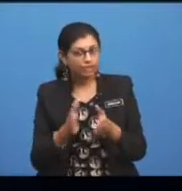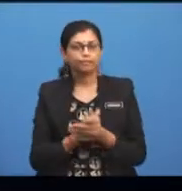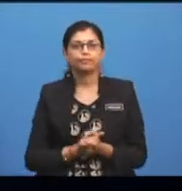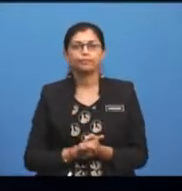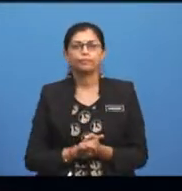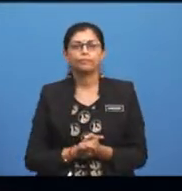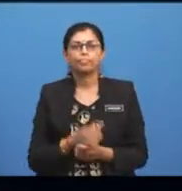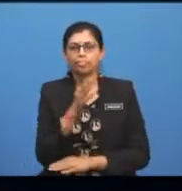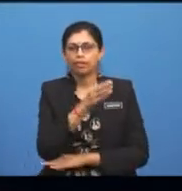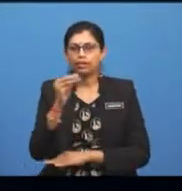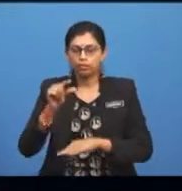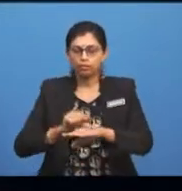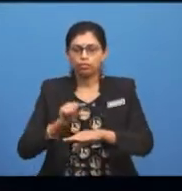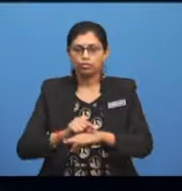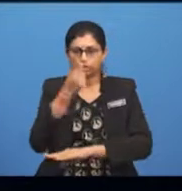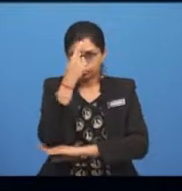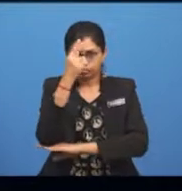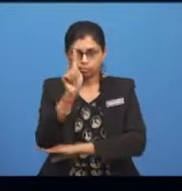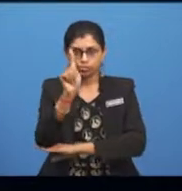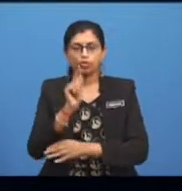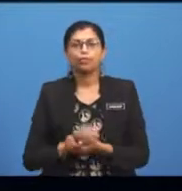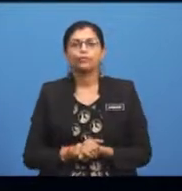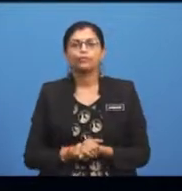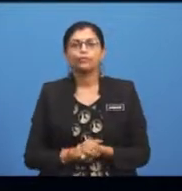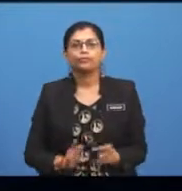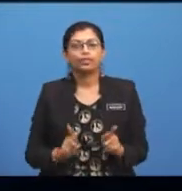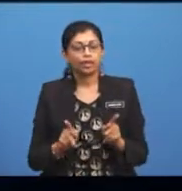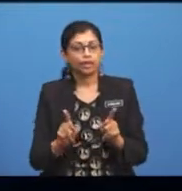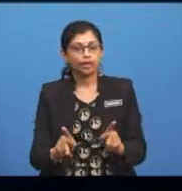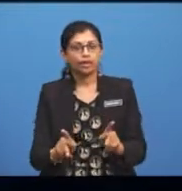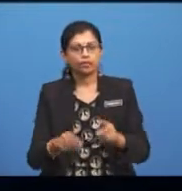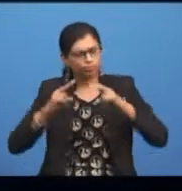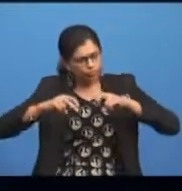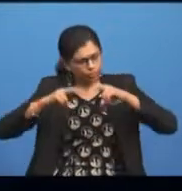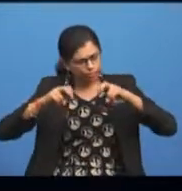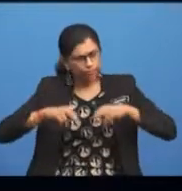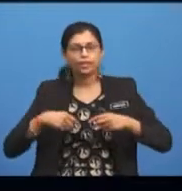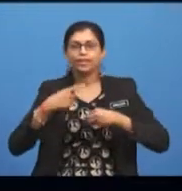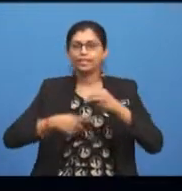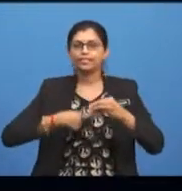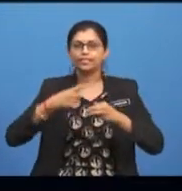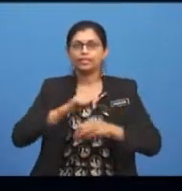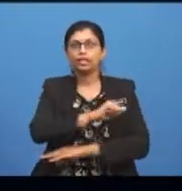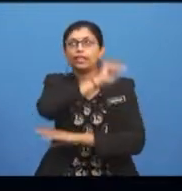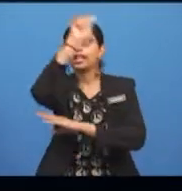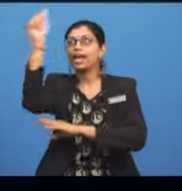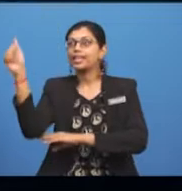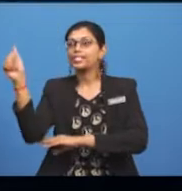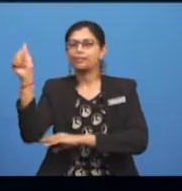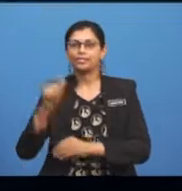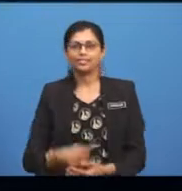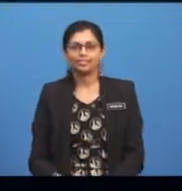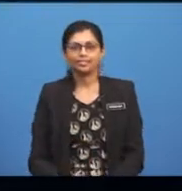juga digunakan sebagai satu kaedah untuk penyelidikan berkaitan dengan angkasa